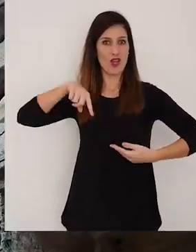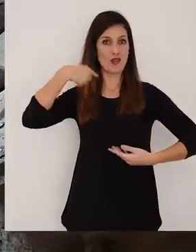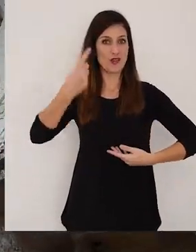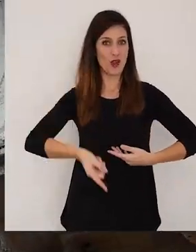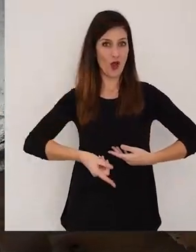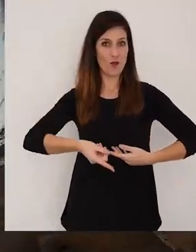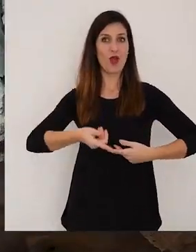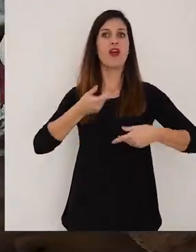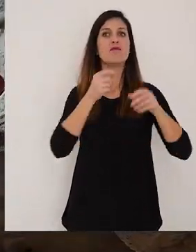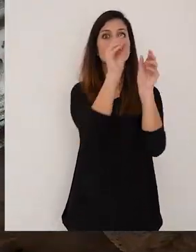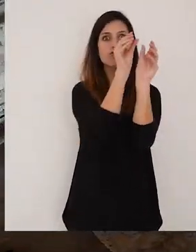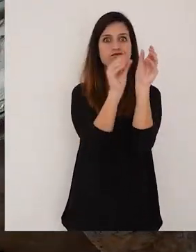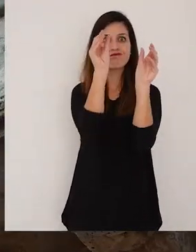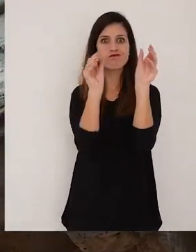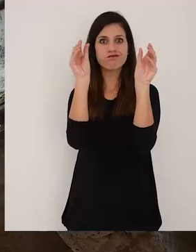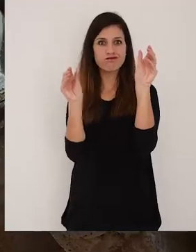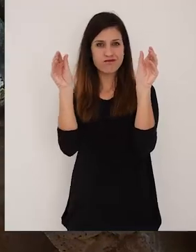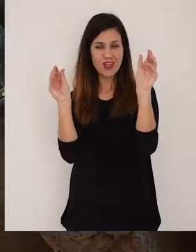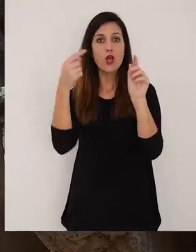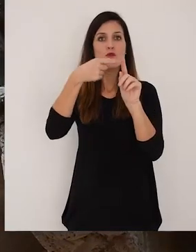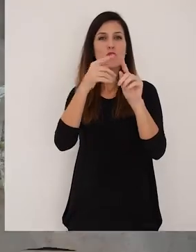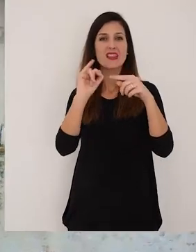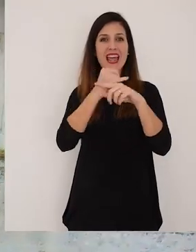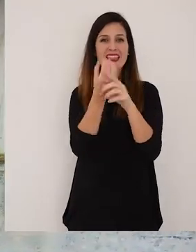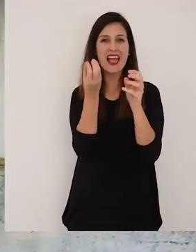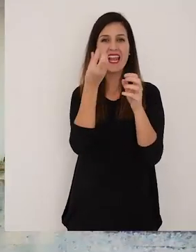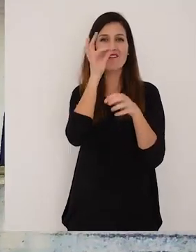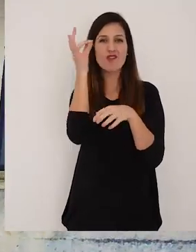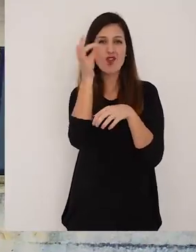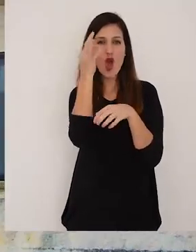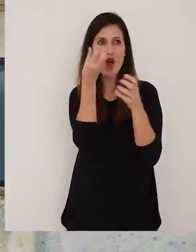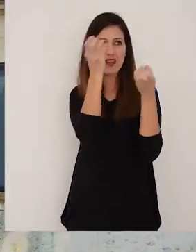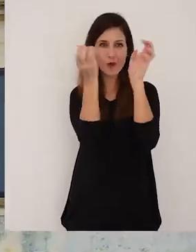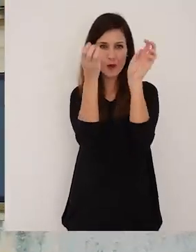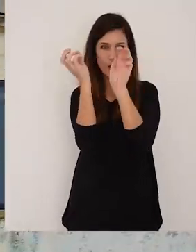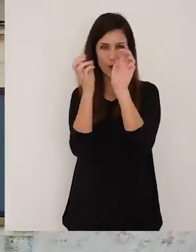da una balaustra scolpita a motivi floreali e antropomorfi.